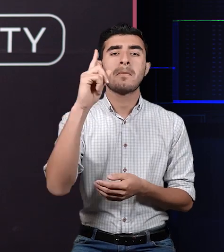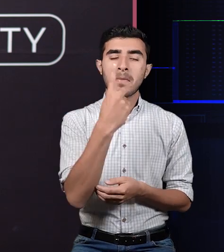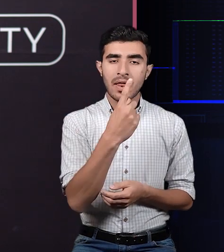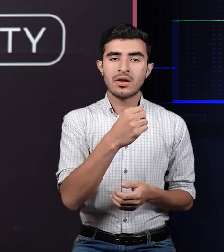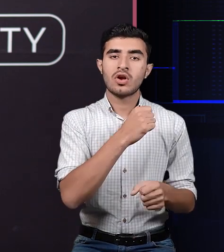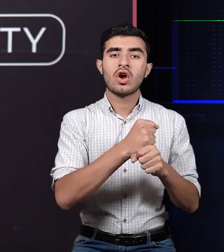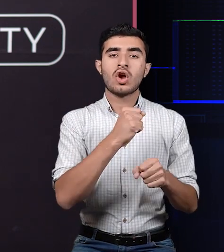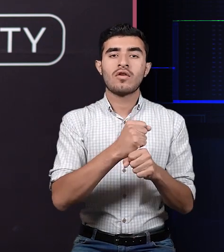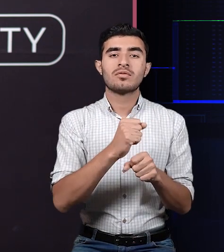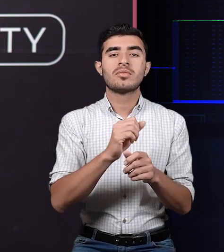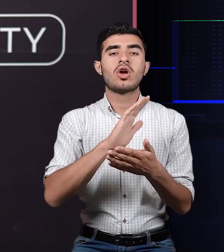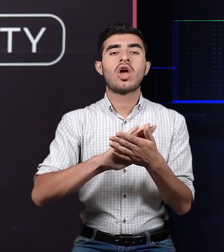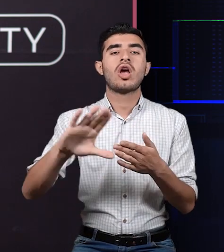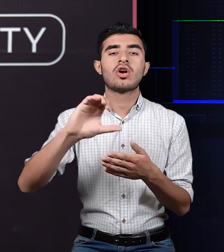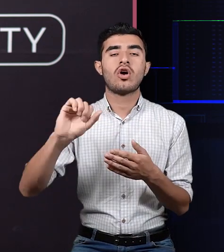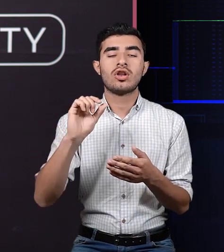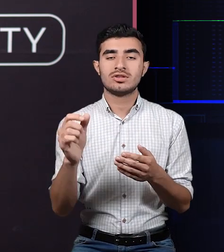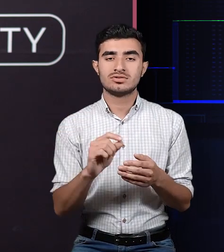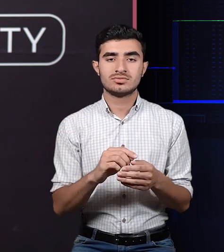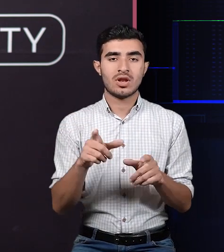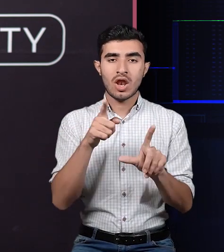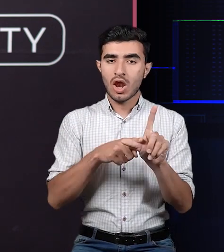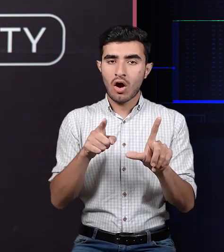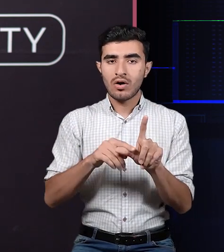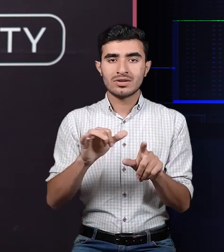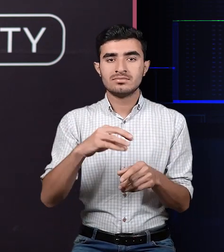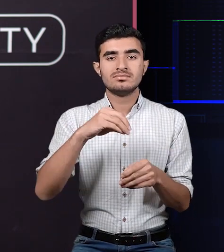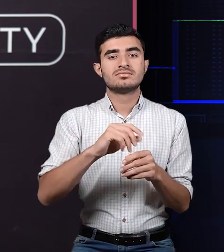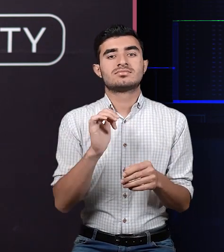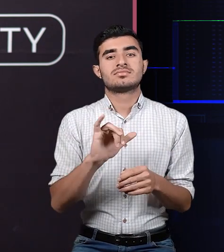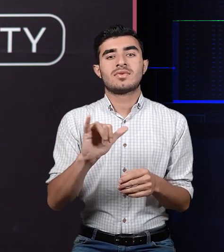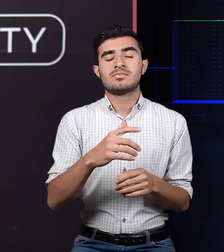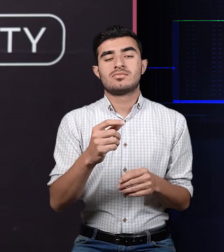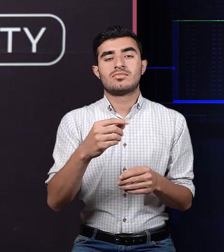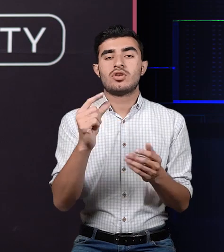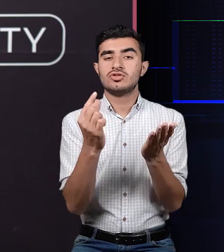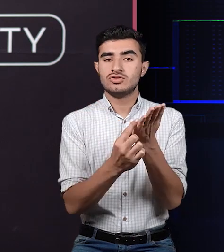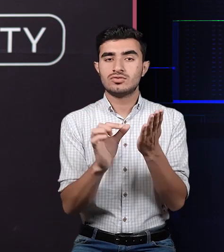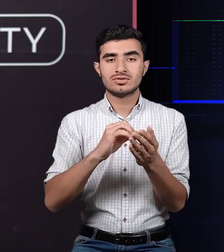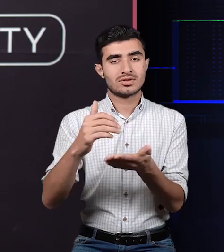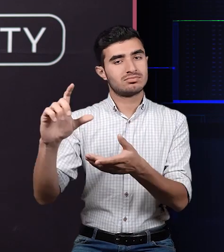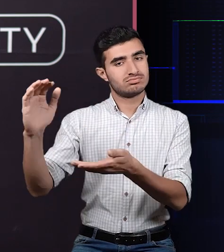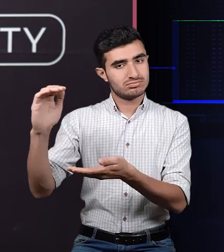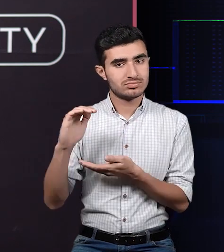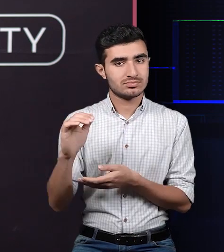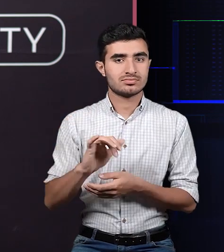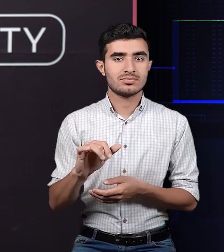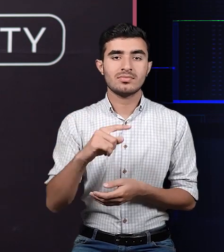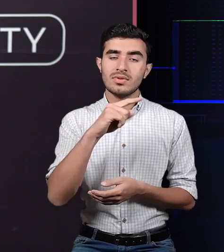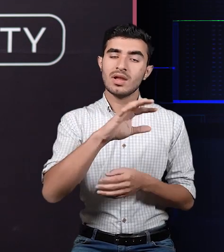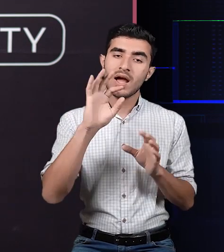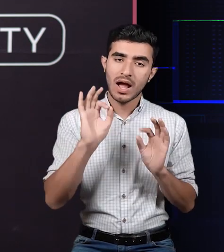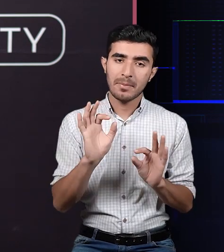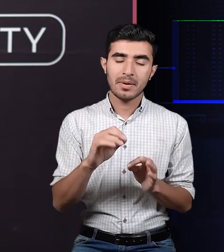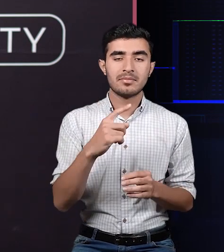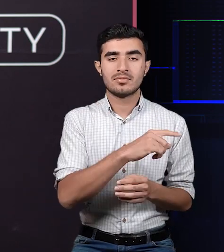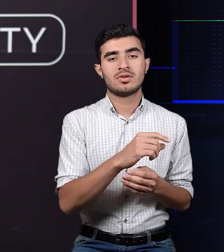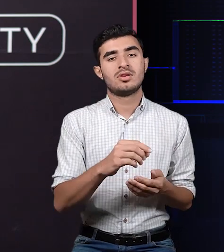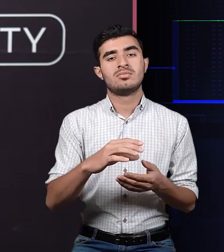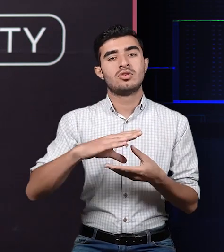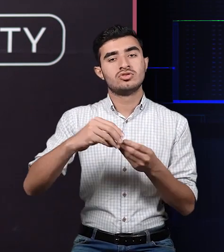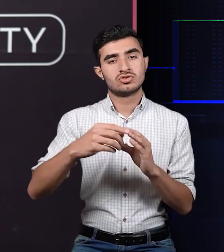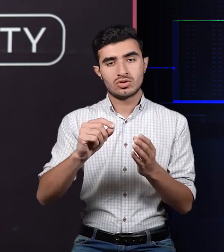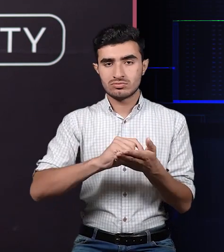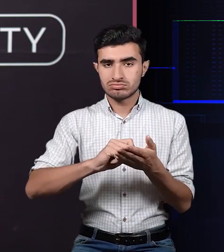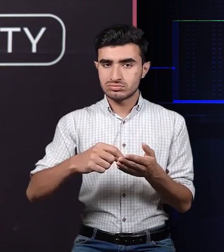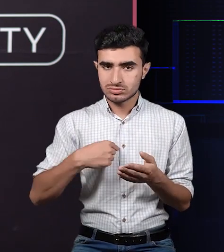ایسی ڈگری ہے جو کہ گورنمنٹ کالج لاہور نے بحیثیت یونیورسٹی ہمیں دی۔ تو اسی دور میں کہانیاں